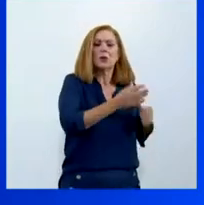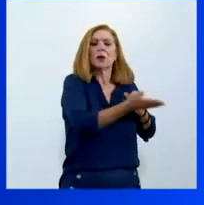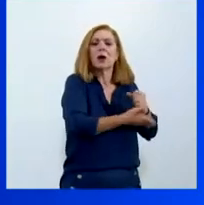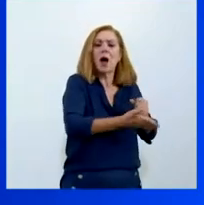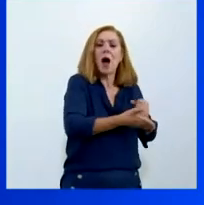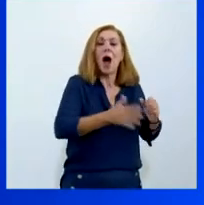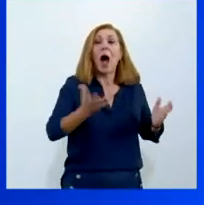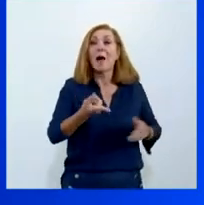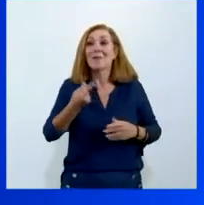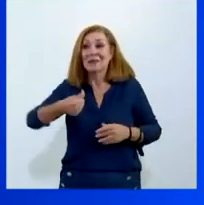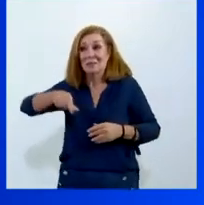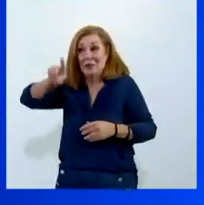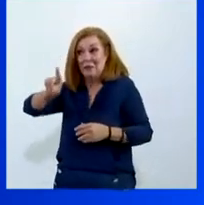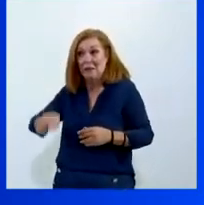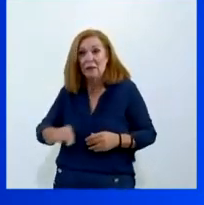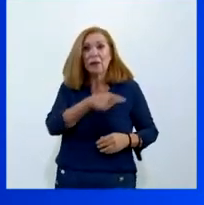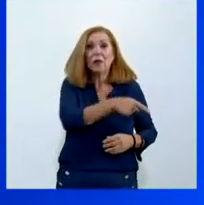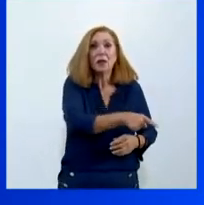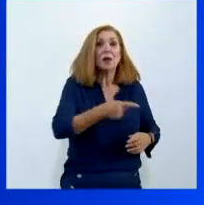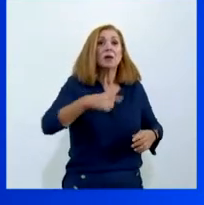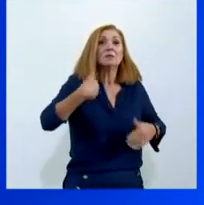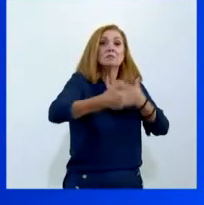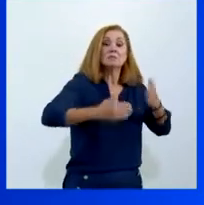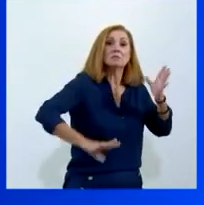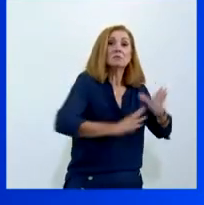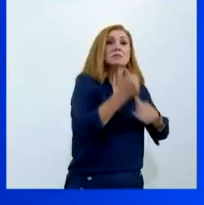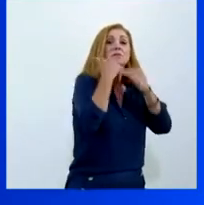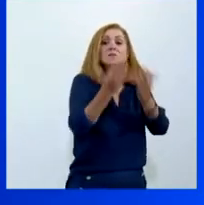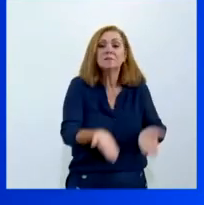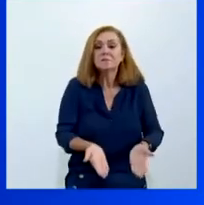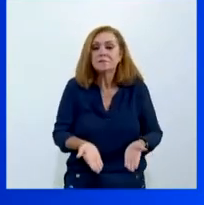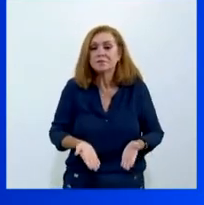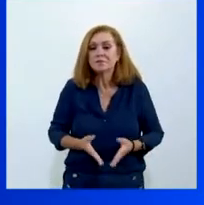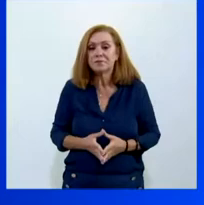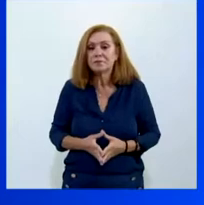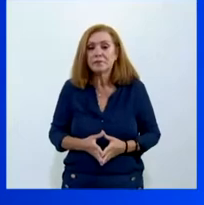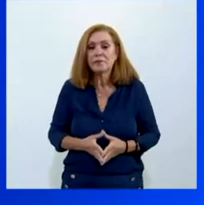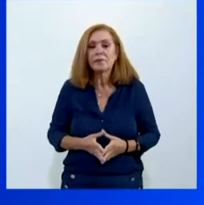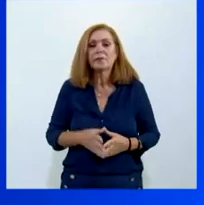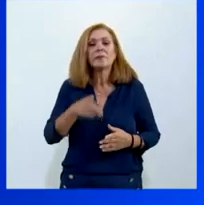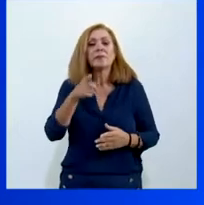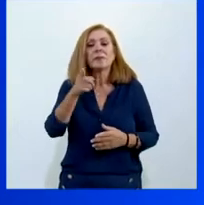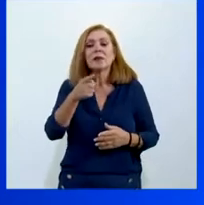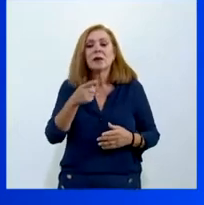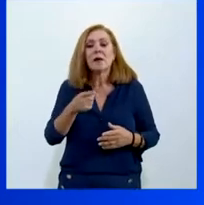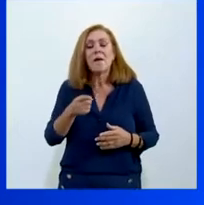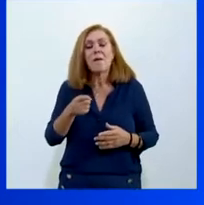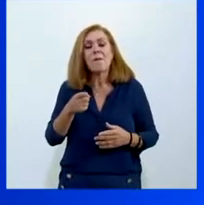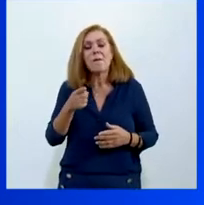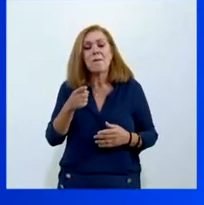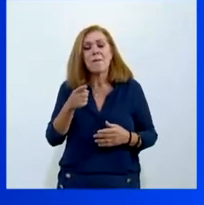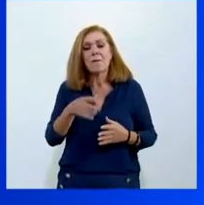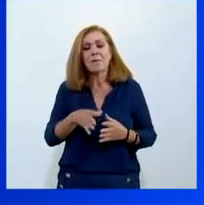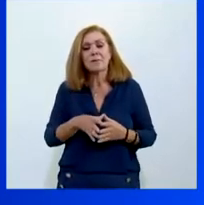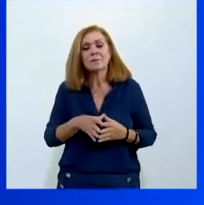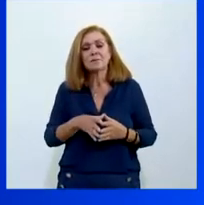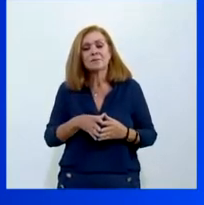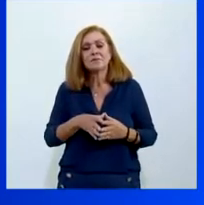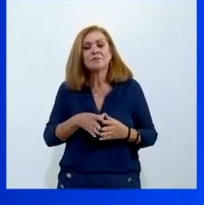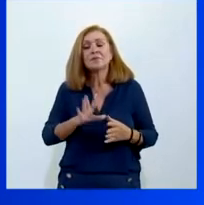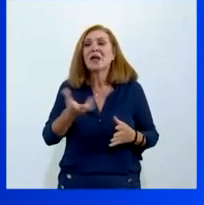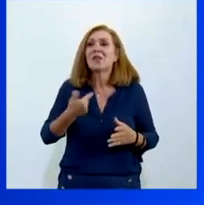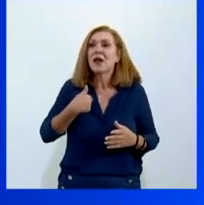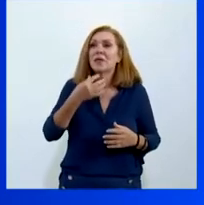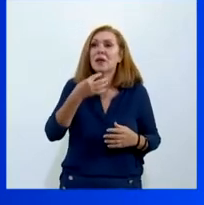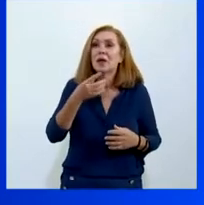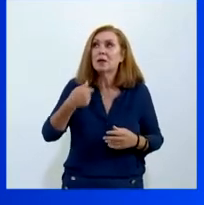επιβιώσει αν η τιμή ήταν χαμηλότερη, επειδή ακριβώς οι υπόλοιποι συντελεστές, όπως είπατε, έχουν αυξηθεί. Τουλάχιστον δεν δίνουμε τα λεφτά σε